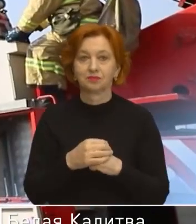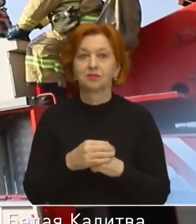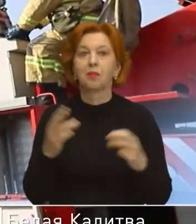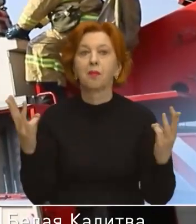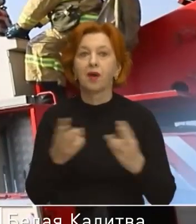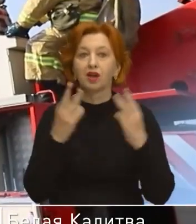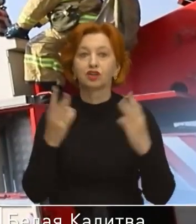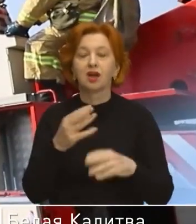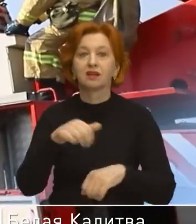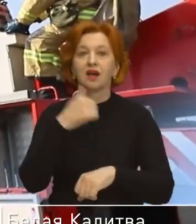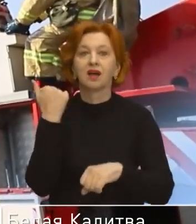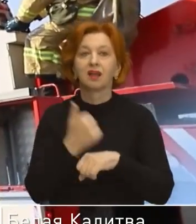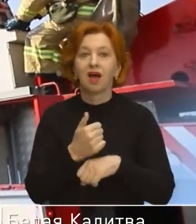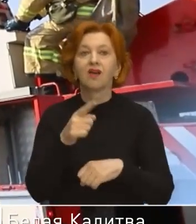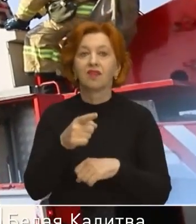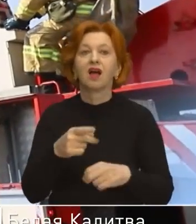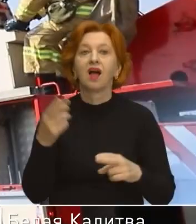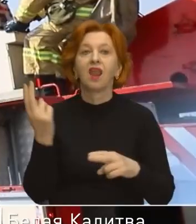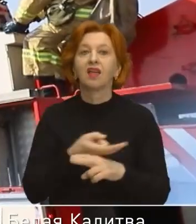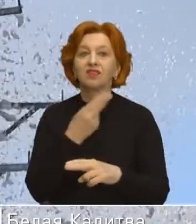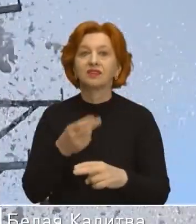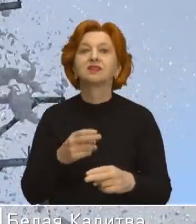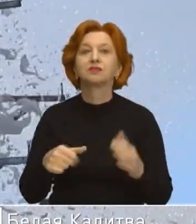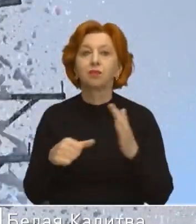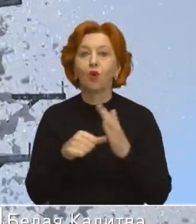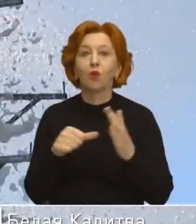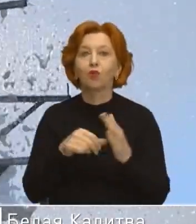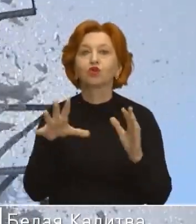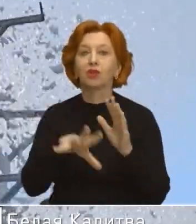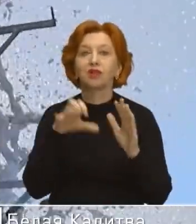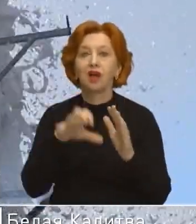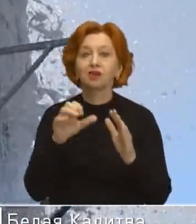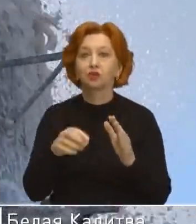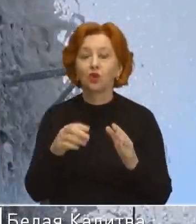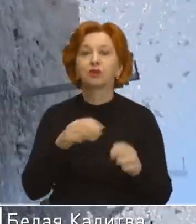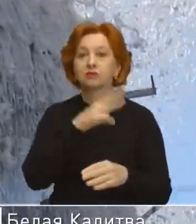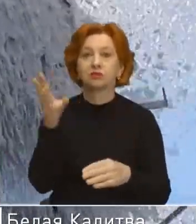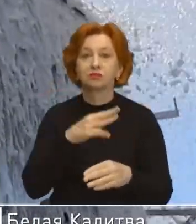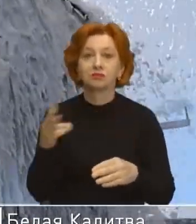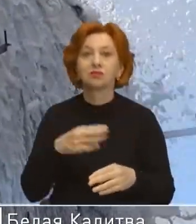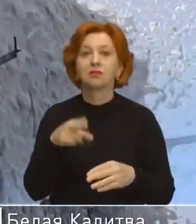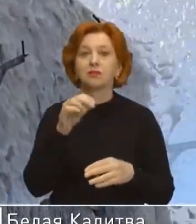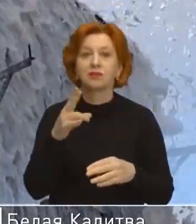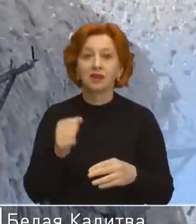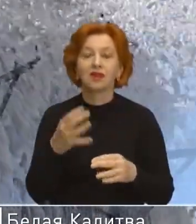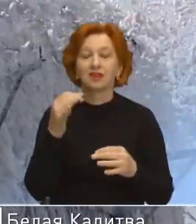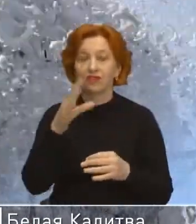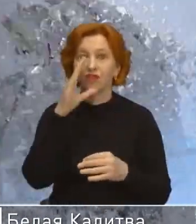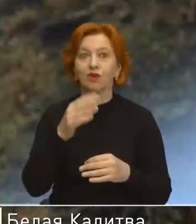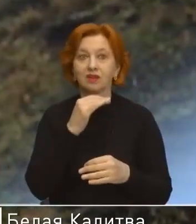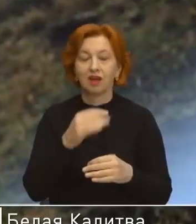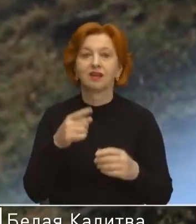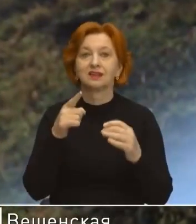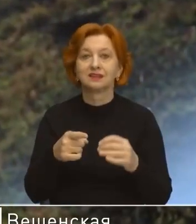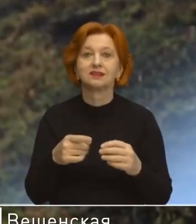Пожар на главном очаге возгорания ликвидируют с помощью насосов, в них пена и вода. Вся операция длится около часа. Пожарные признаются,